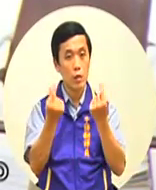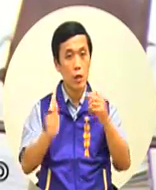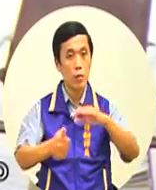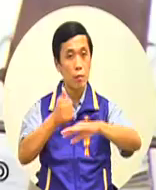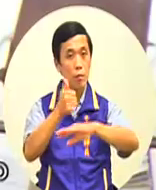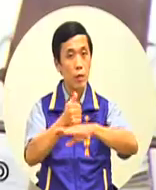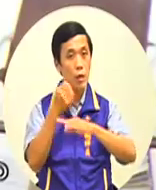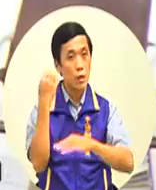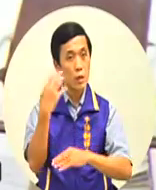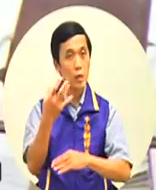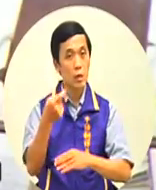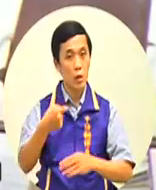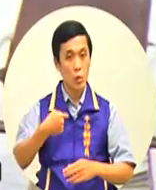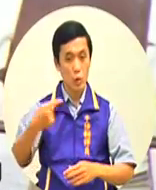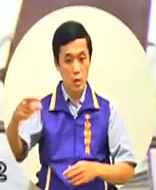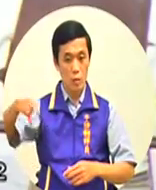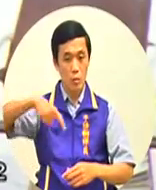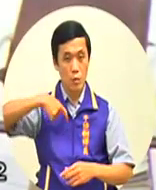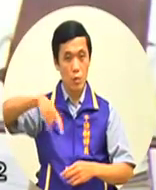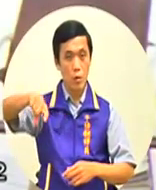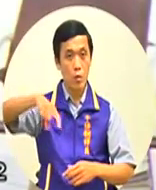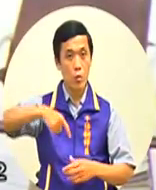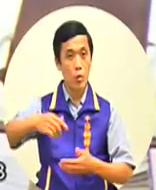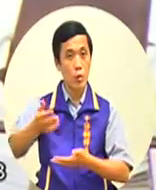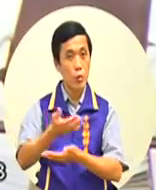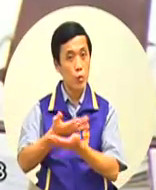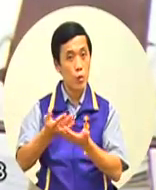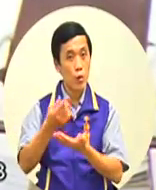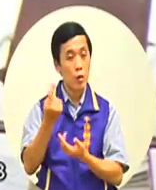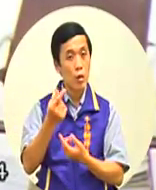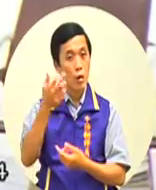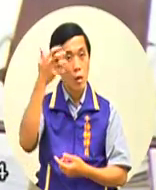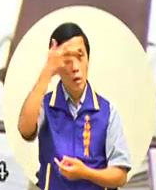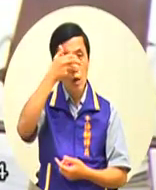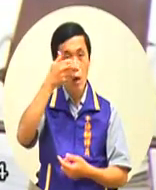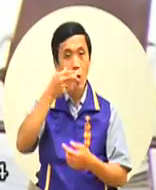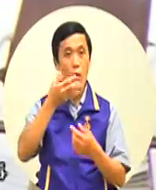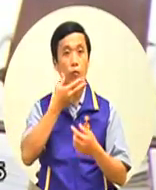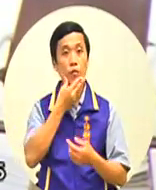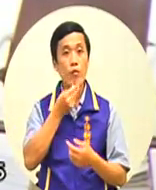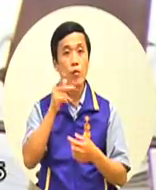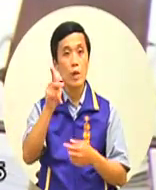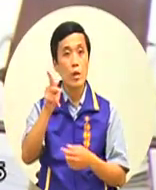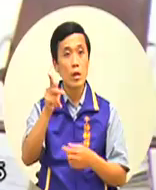动好像就没有那么多，诶，老福科的科长是谁？